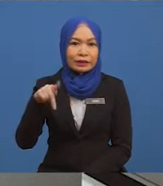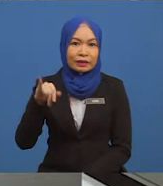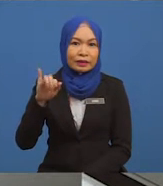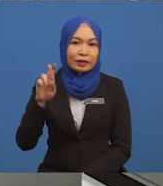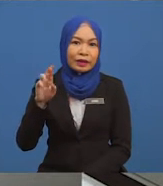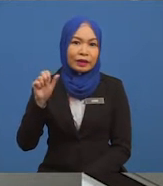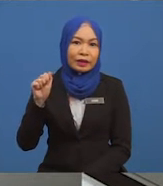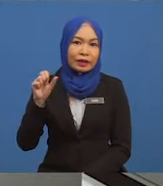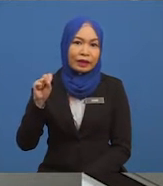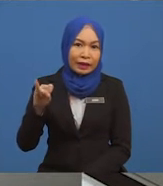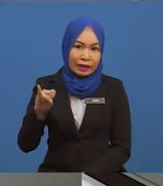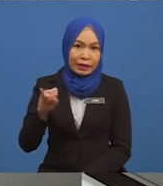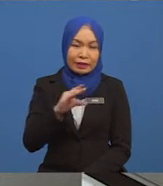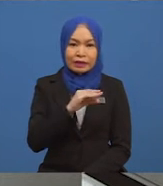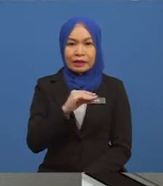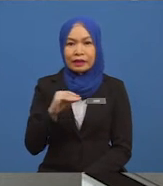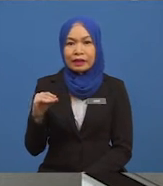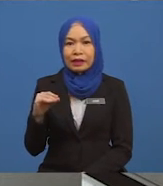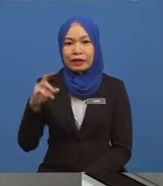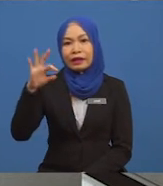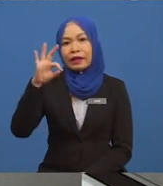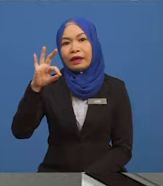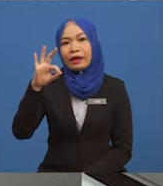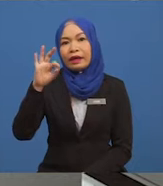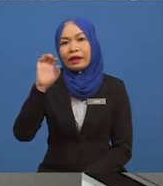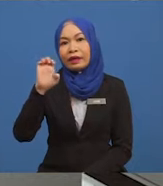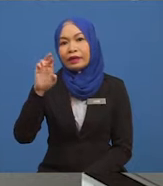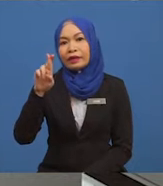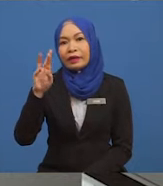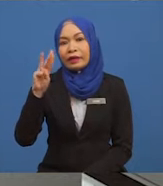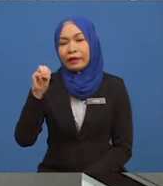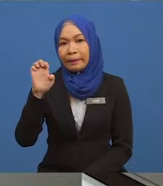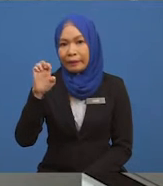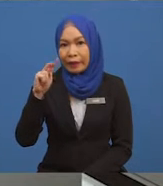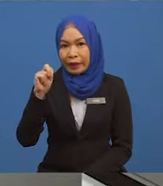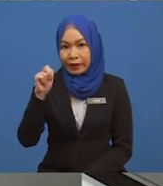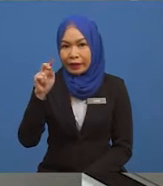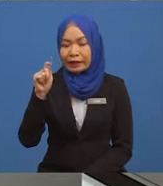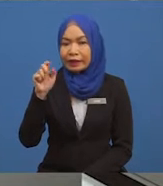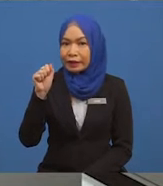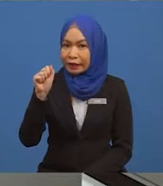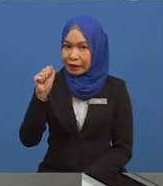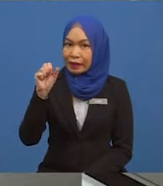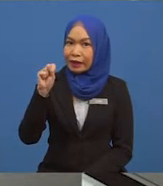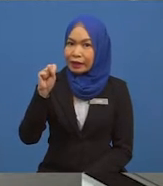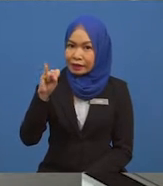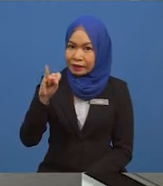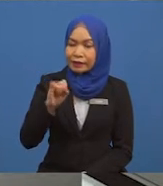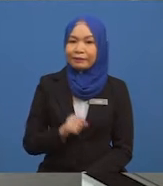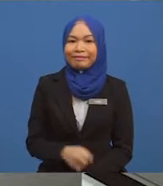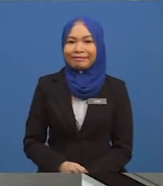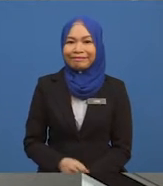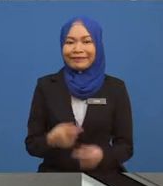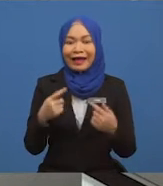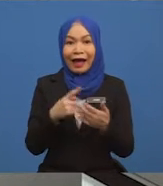fermentasi. Sekarang, mari kita lihat apakah perbezaan di antara